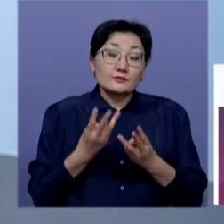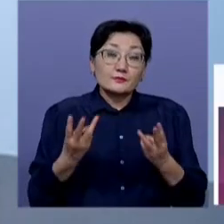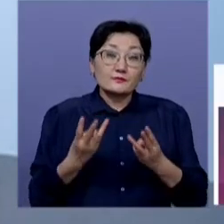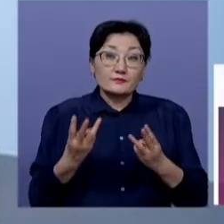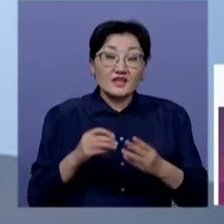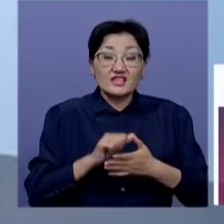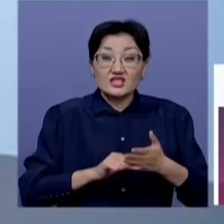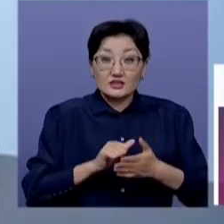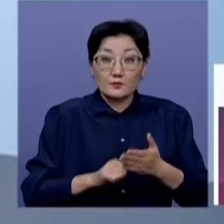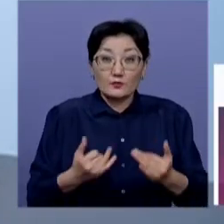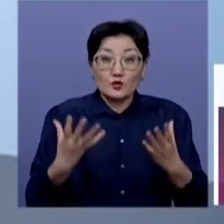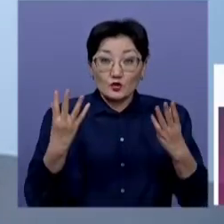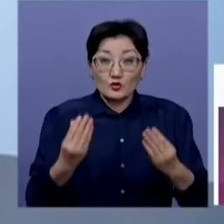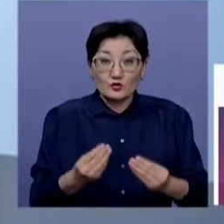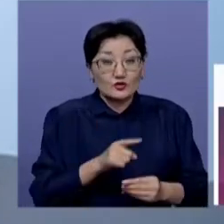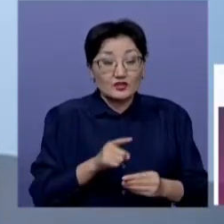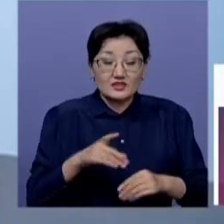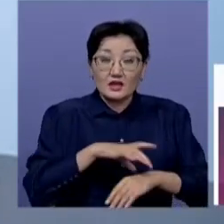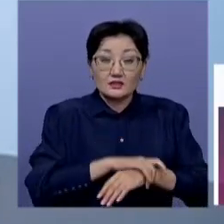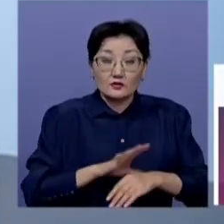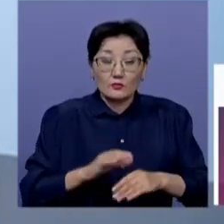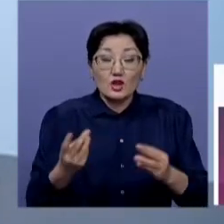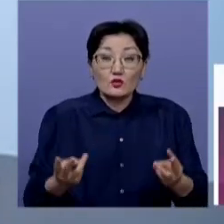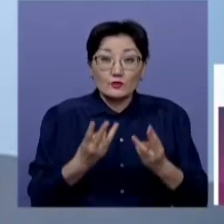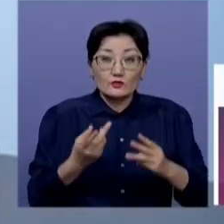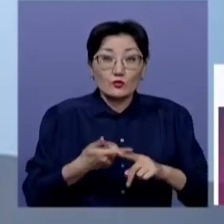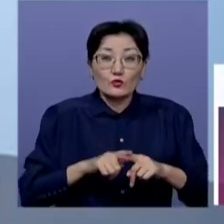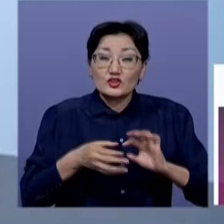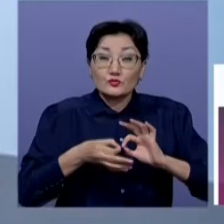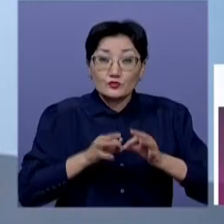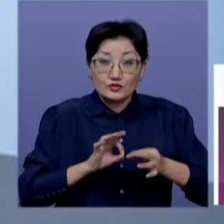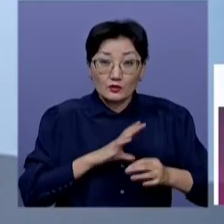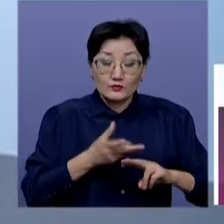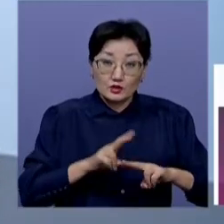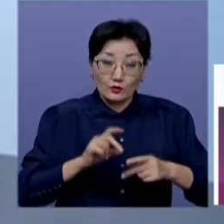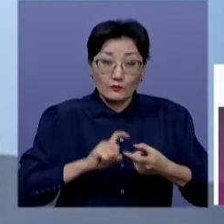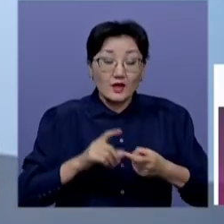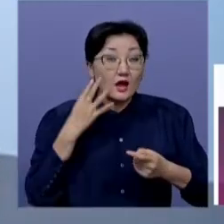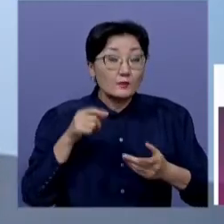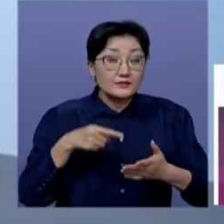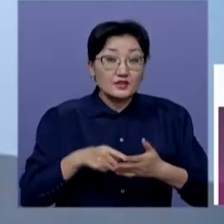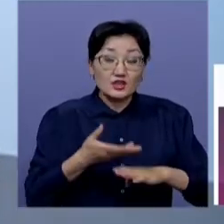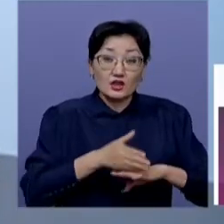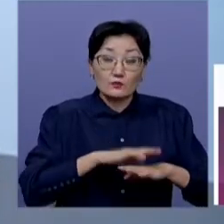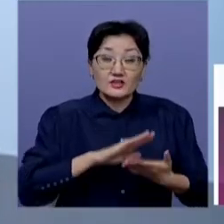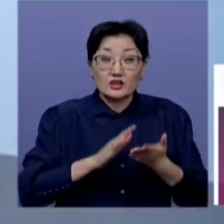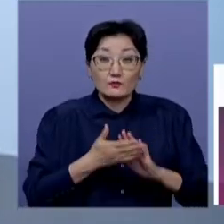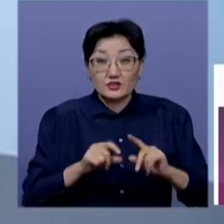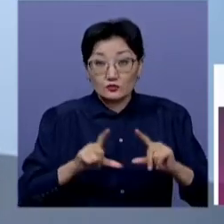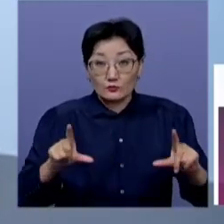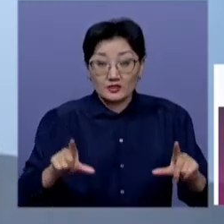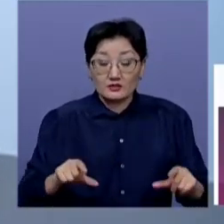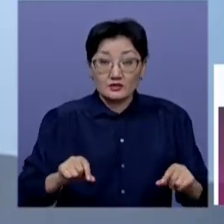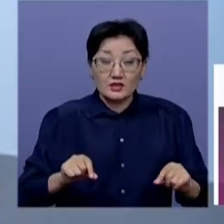Өрттің себебі әлі бүгінге дейін әлі анықталған жоқ. Өрт өте күрделі болды. Соған байланысты Алматы қаласының төтенше жағдайлар